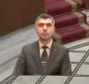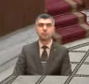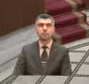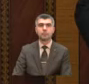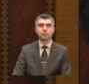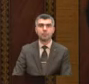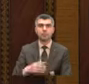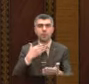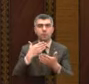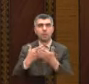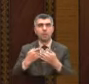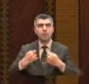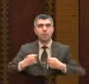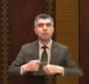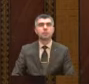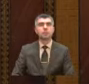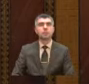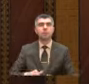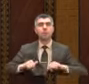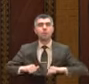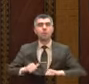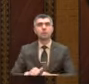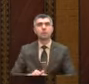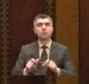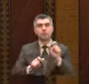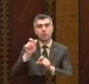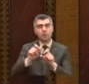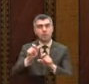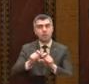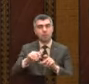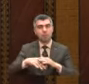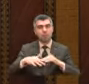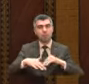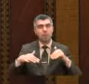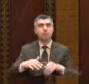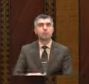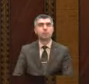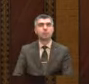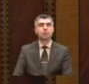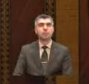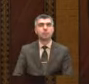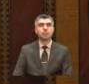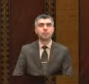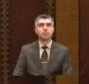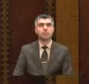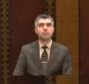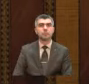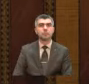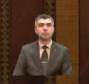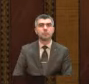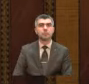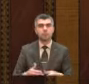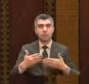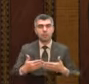شكرا السيد الرئيس المحترم، السيد الوزير المحترم، السيدات والسادة أعضاء مجلس النواب المحترمين. لا يسعنا في